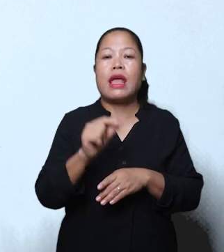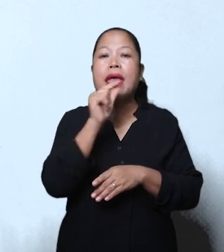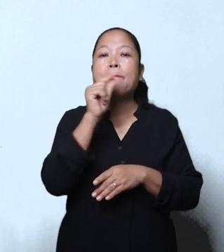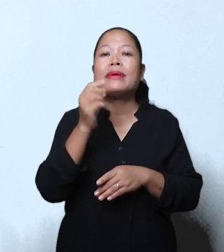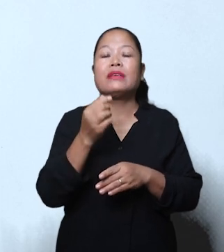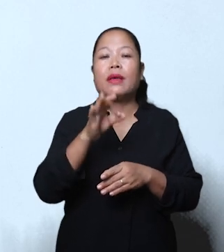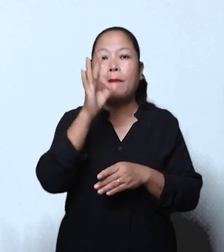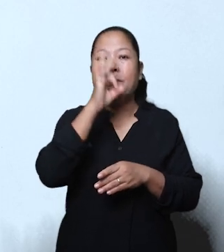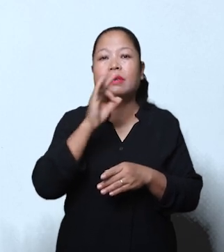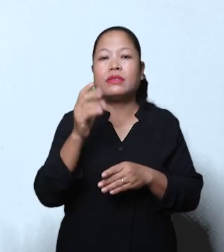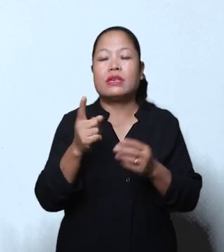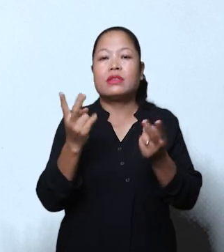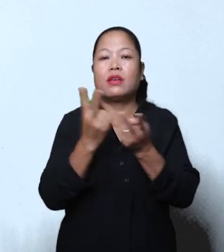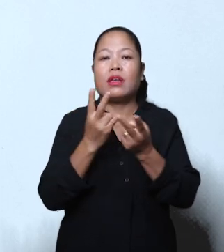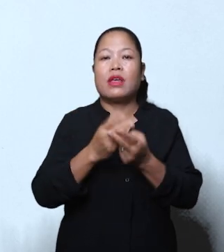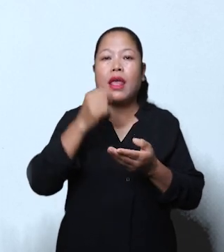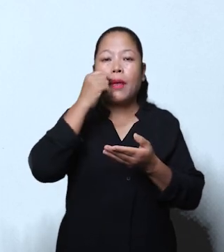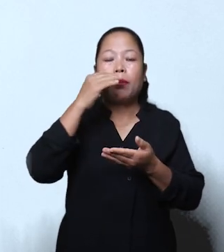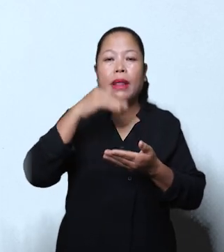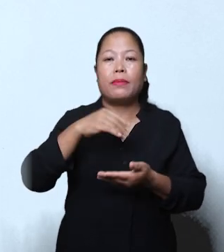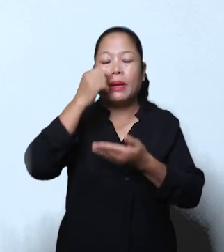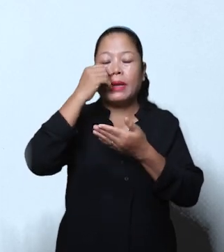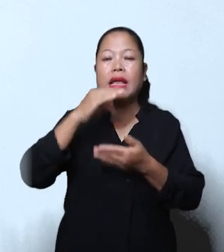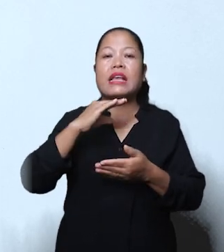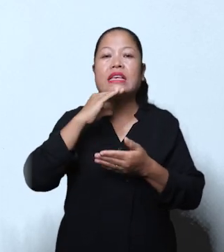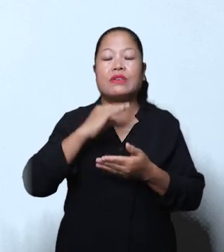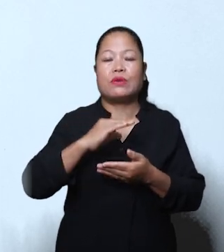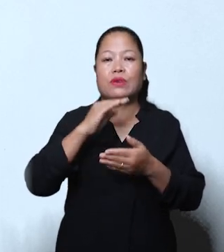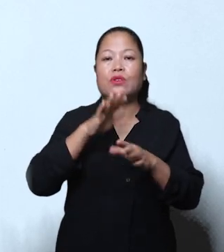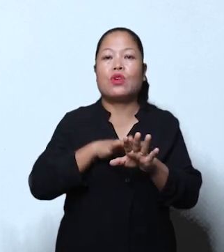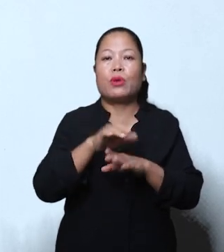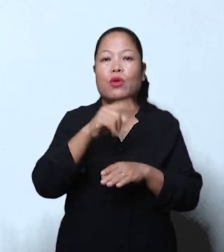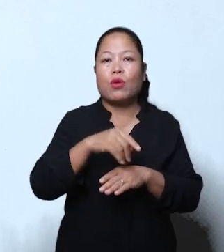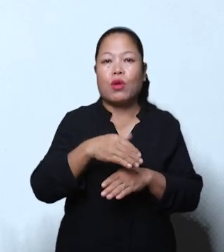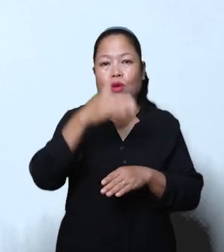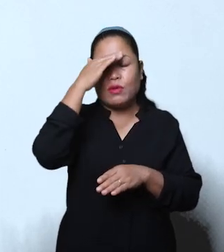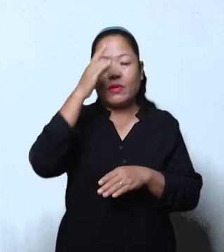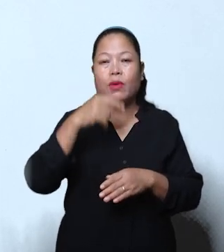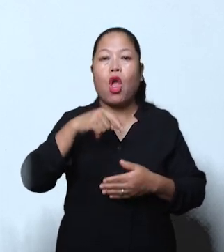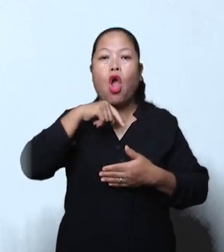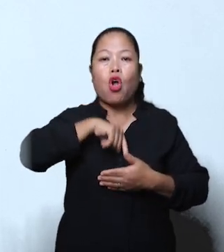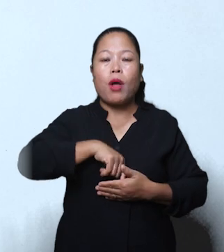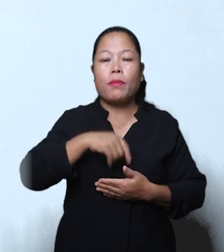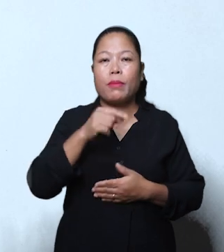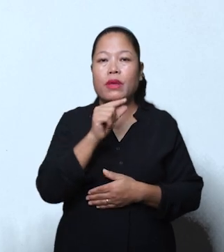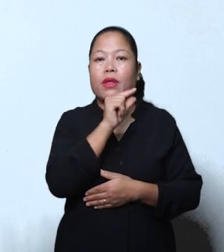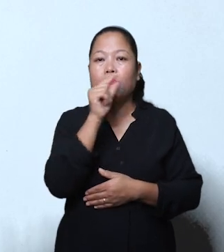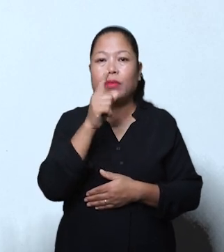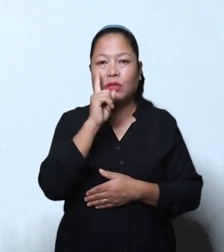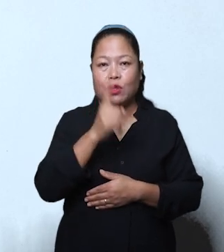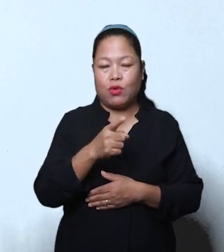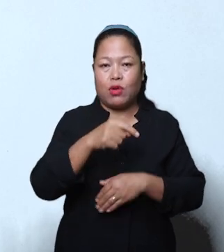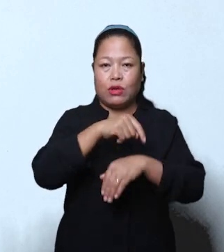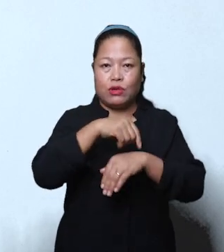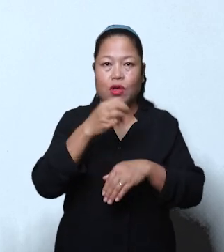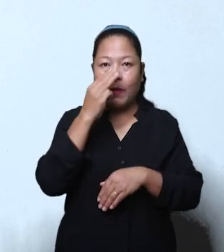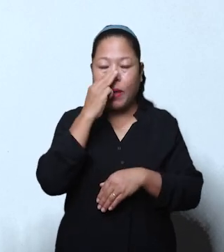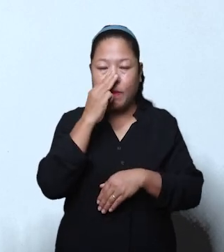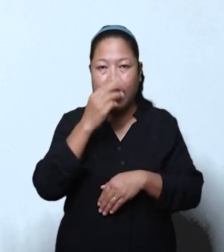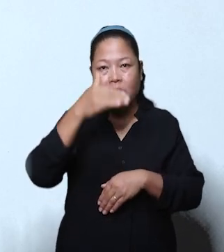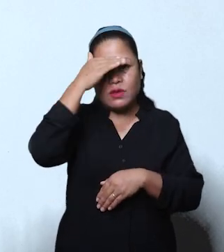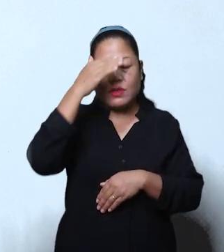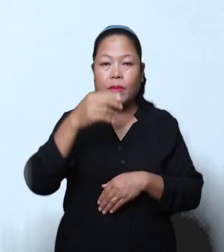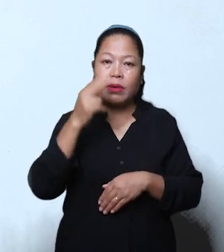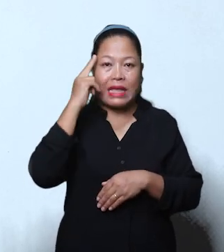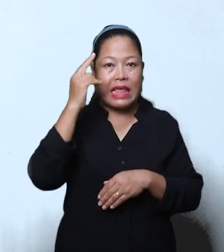हुनसक्छ विशेष गरी बालबालिका तथा किशोर किशोरीमा यो समस्या देखिनु निकै गम्भीर विषय हो तर